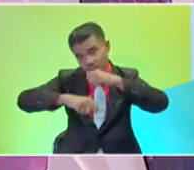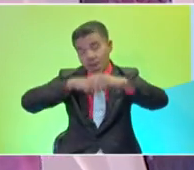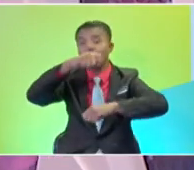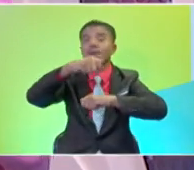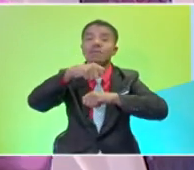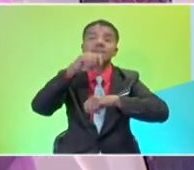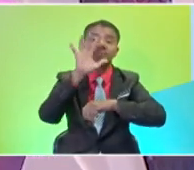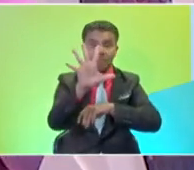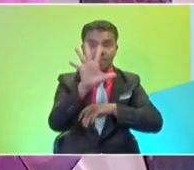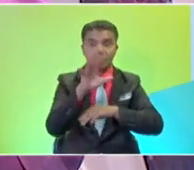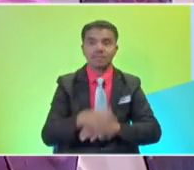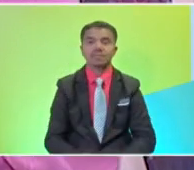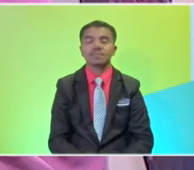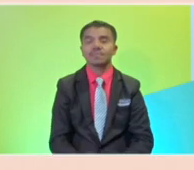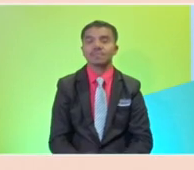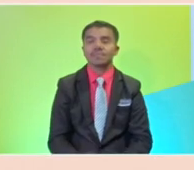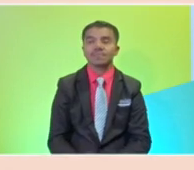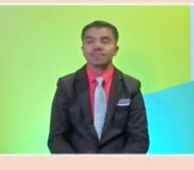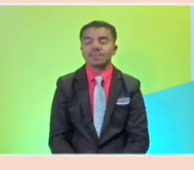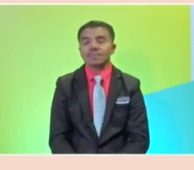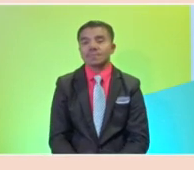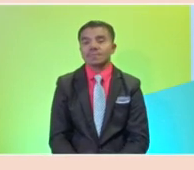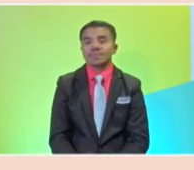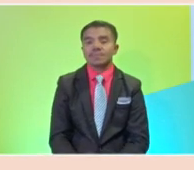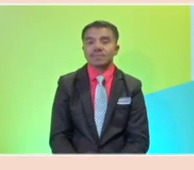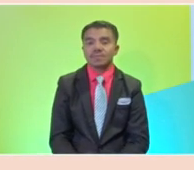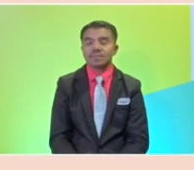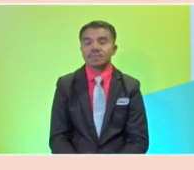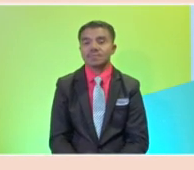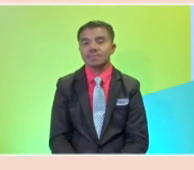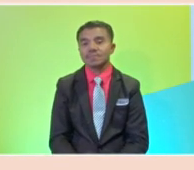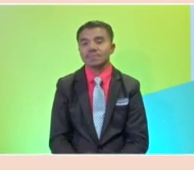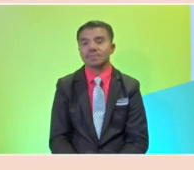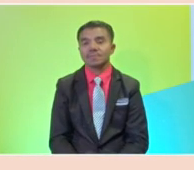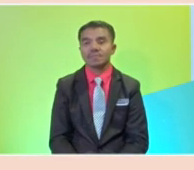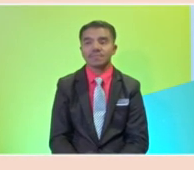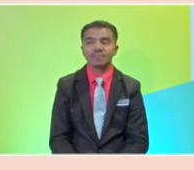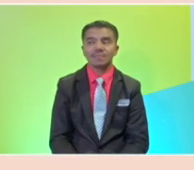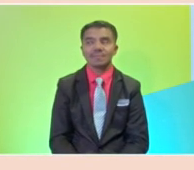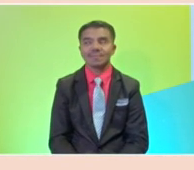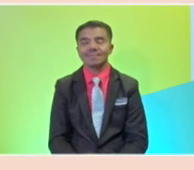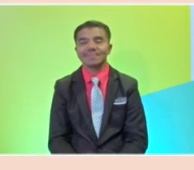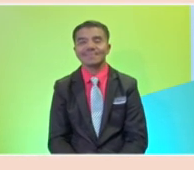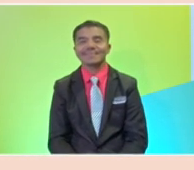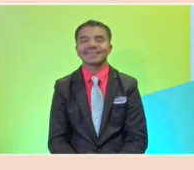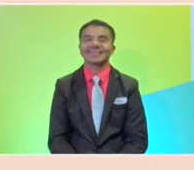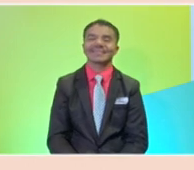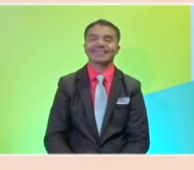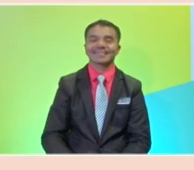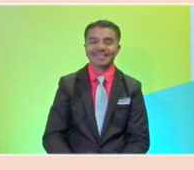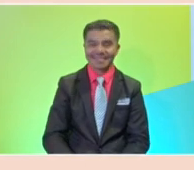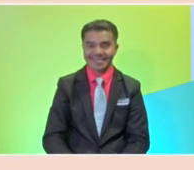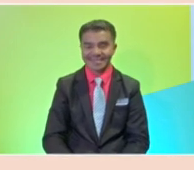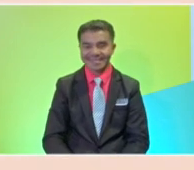munazamutaradah okey masalah saya panggil Aiman Aiman siapa Man alkitaban na Ana an an Anant okey Aiman pun